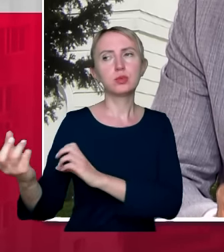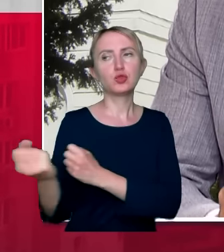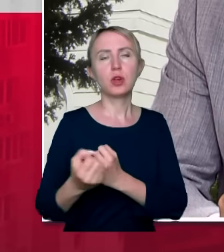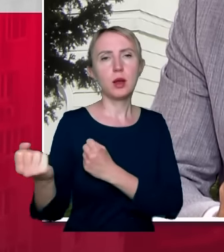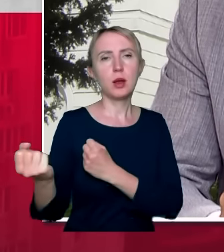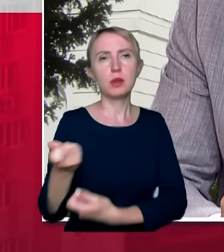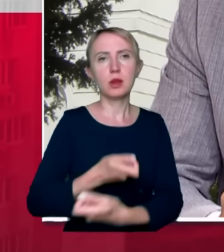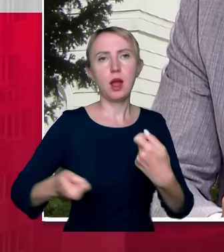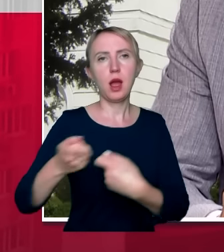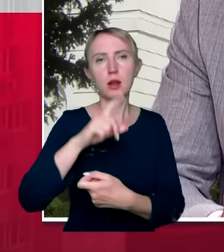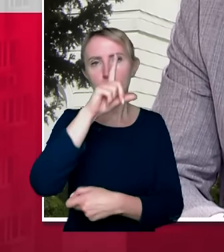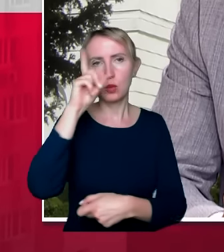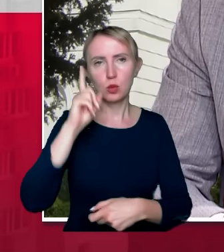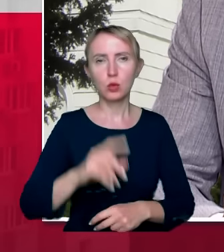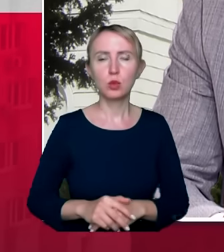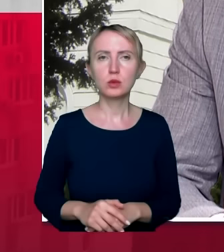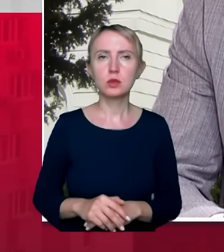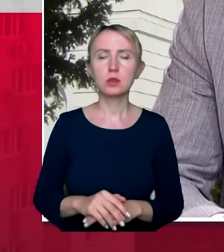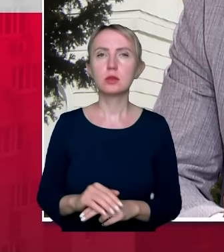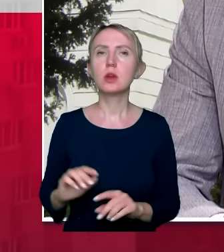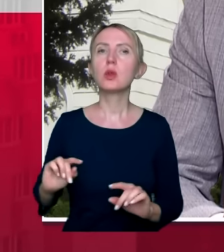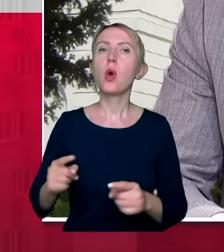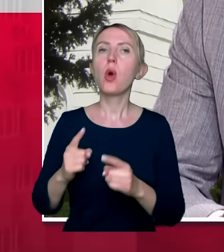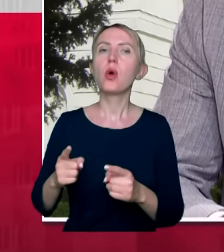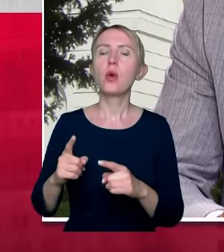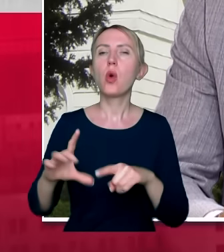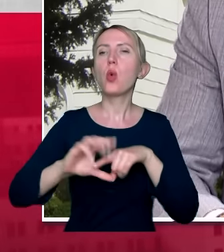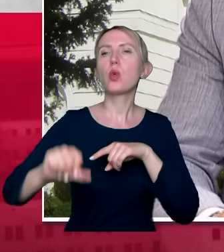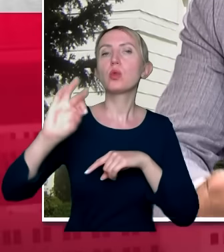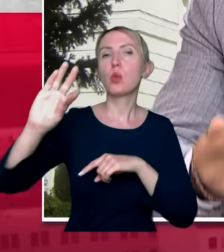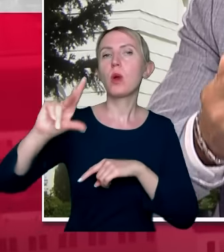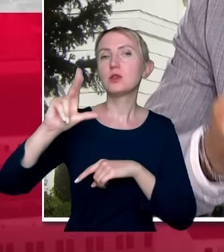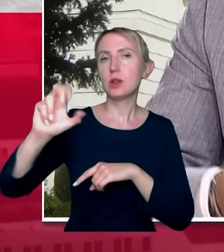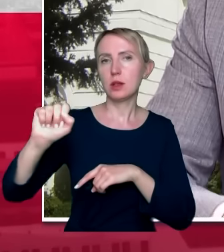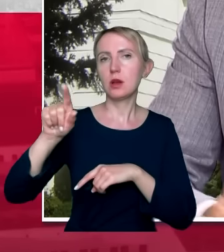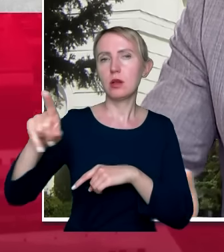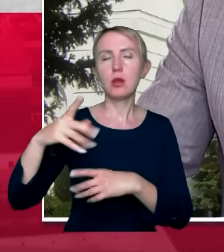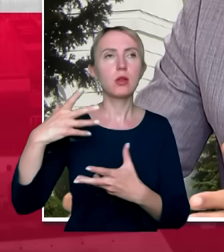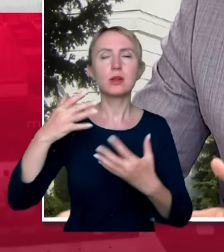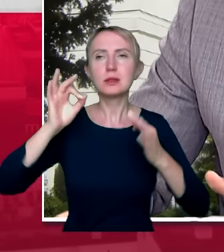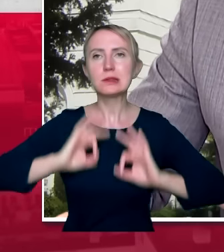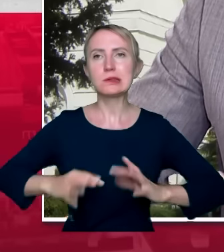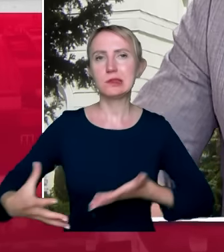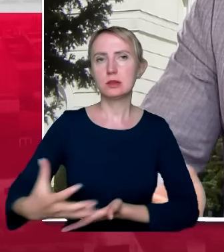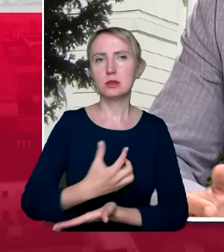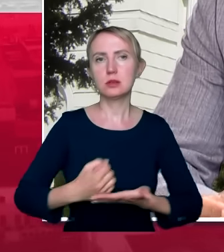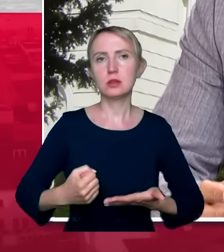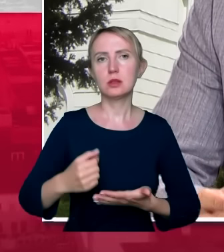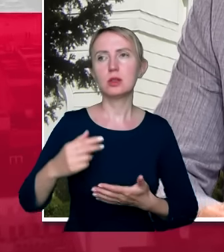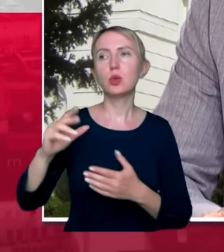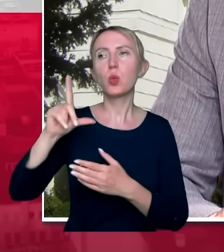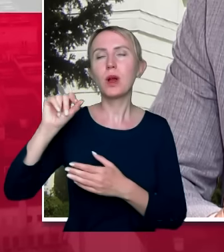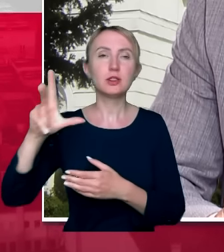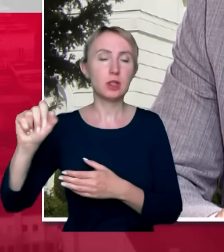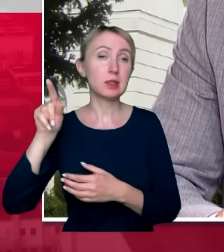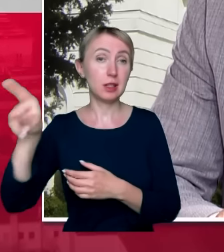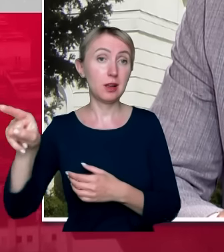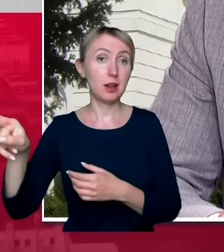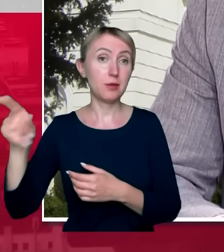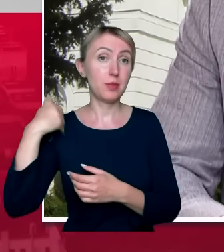żywym towarem zorganizowanym przez reżim Łukaszenki, z których oni czerpią zyski i dwór Łukaszenki, jak i